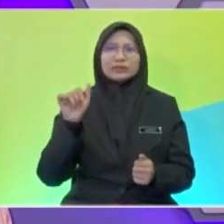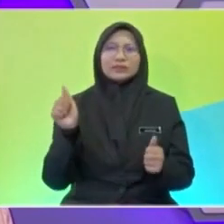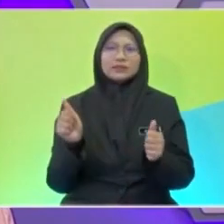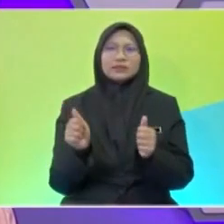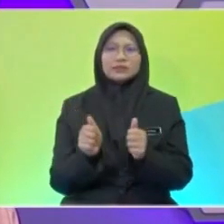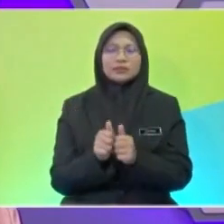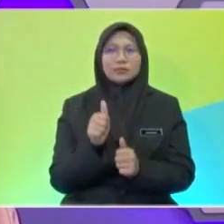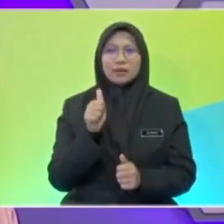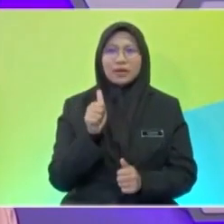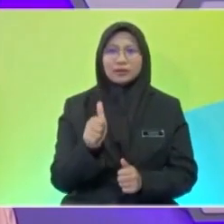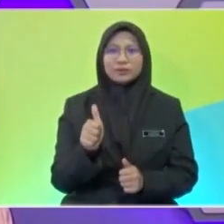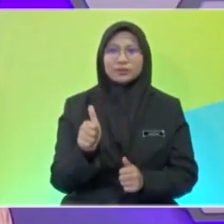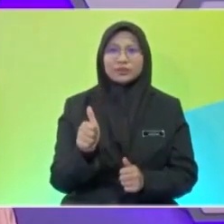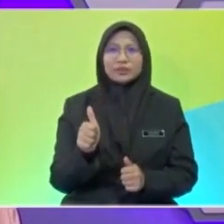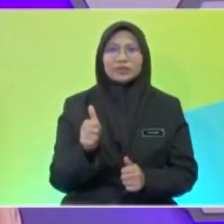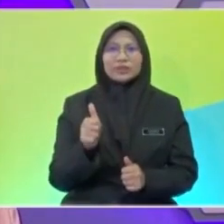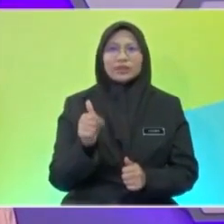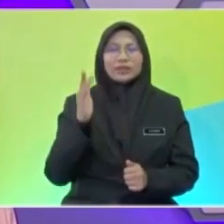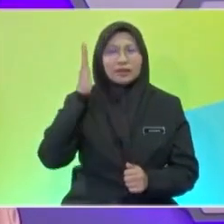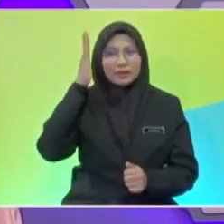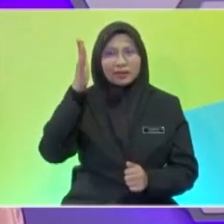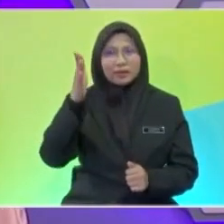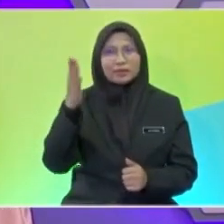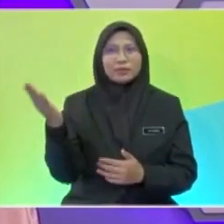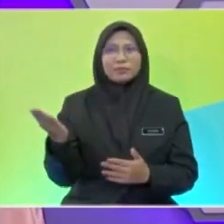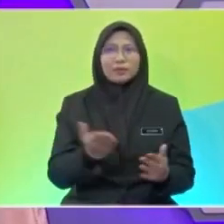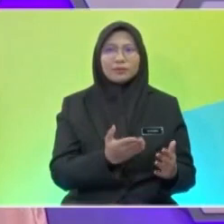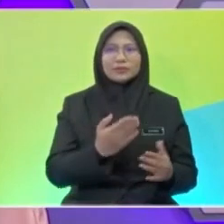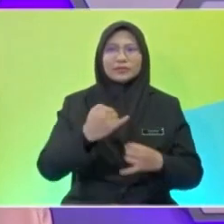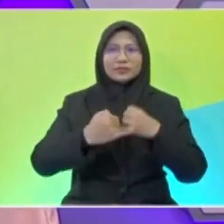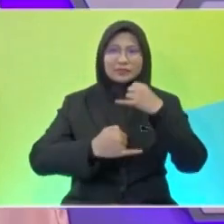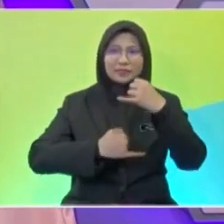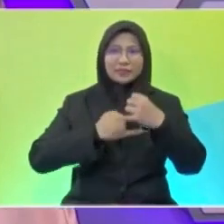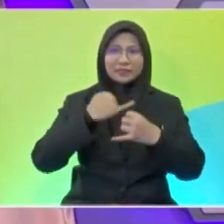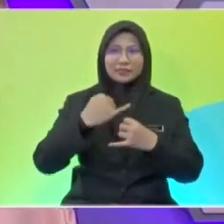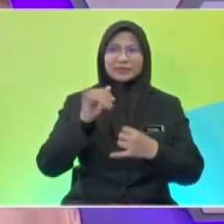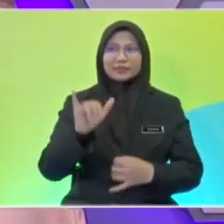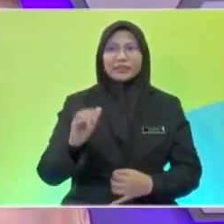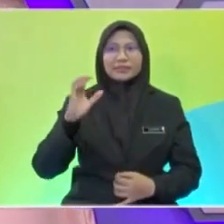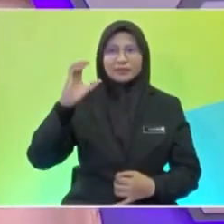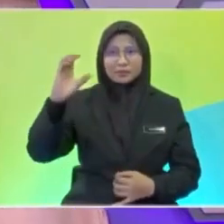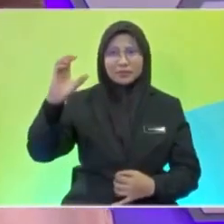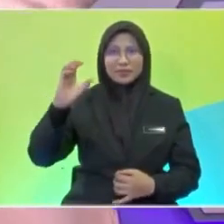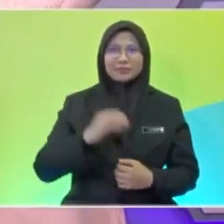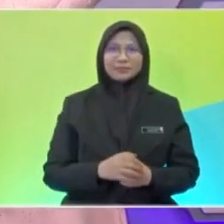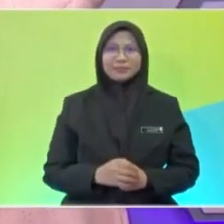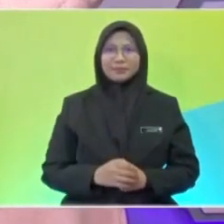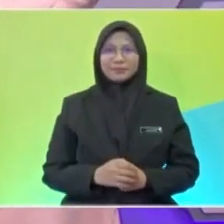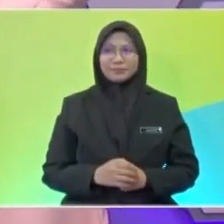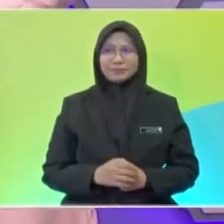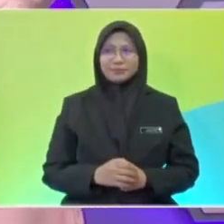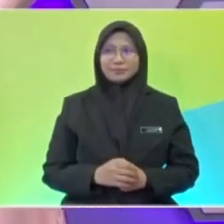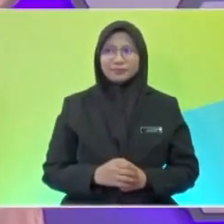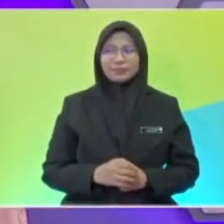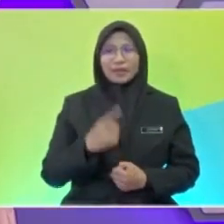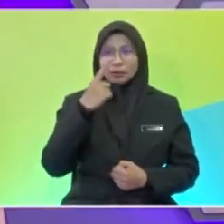jawaban dan kejayaan yang cemerlang dalam SPM 2022 nanti ya Insyaallah Oke sebenarnya